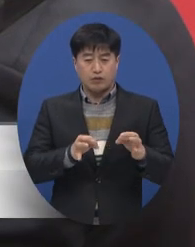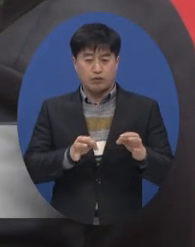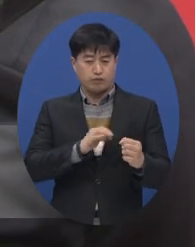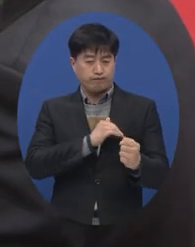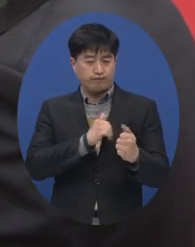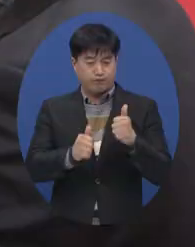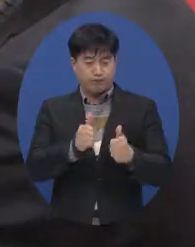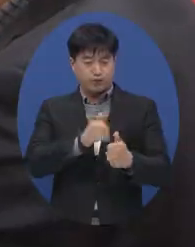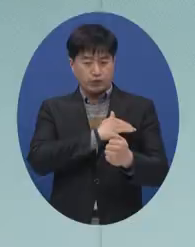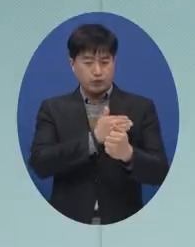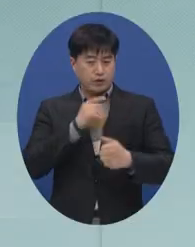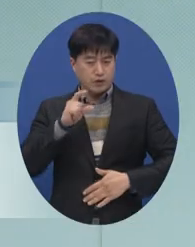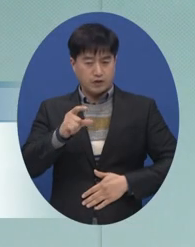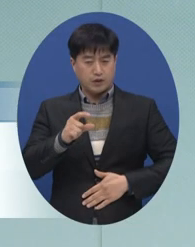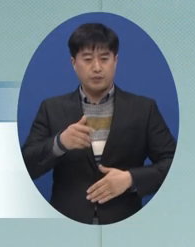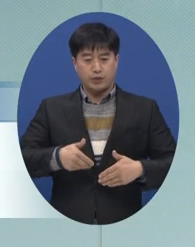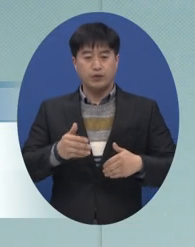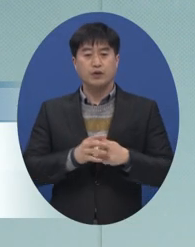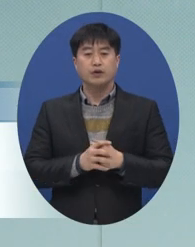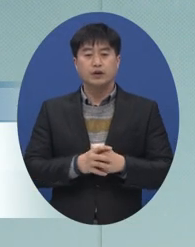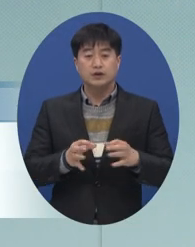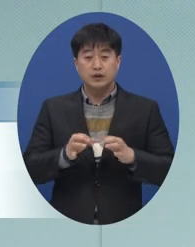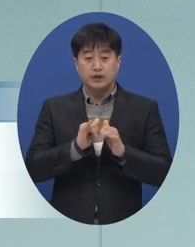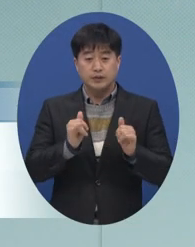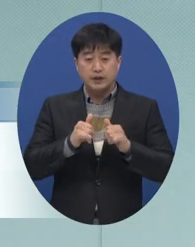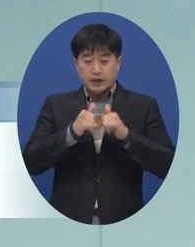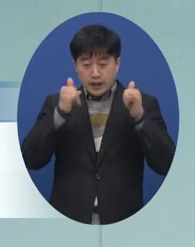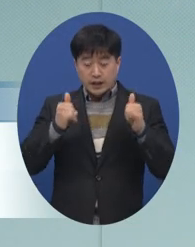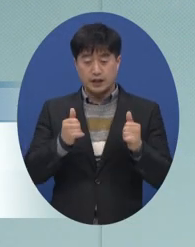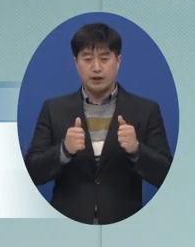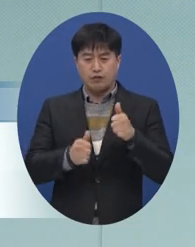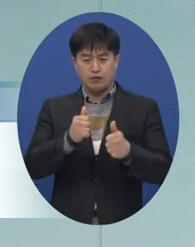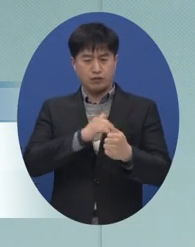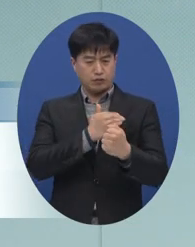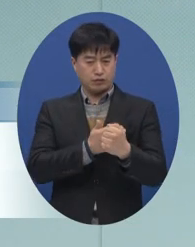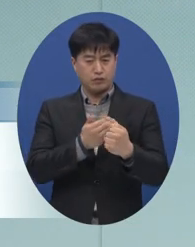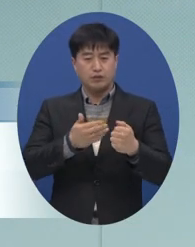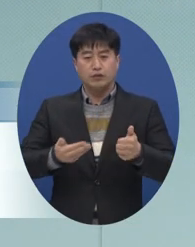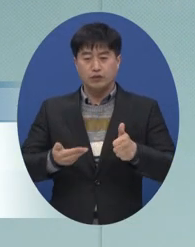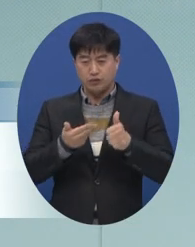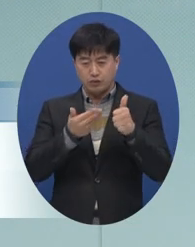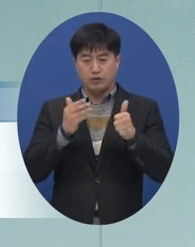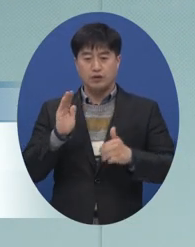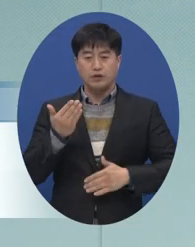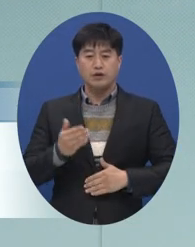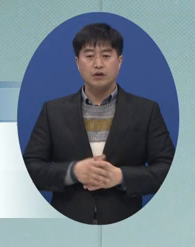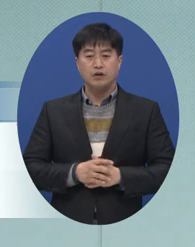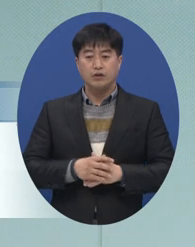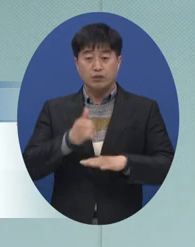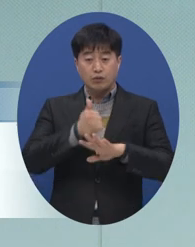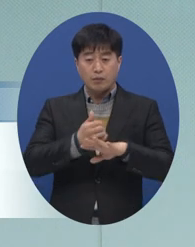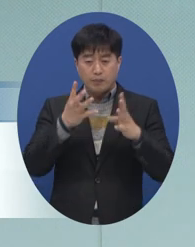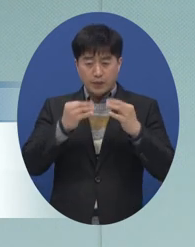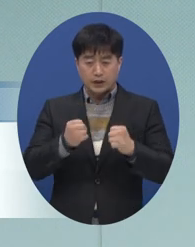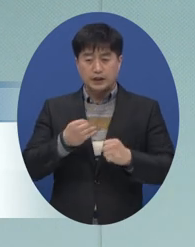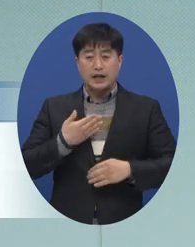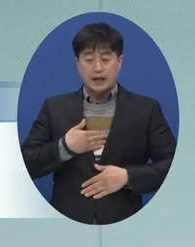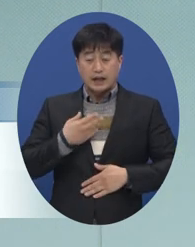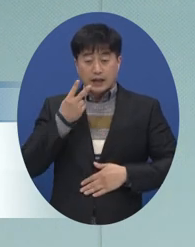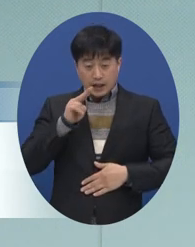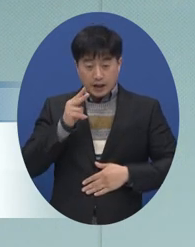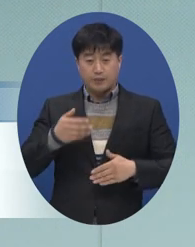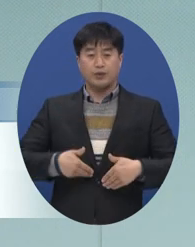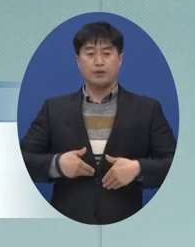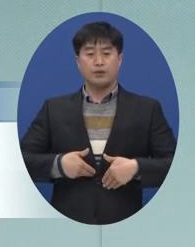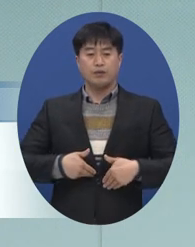한다고 강조했습니다. 상인들 개인의 경쟁력을 키워야 됩니다. 결국은 많이 알아야